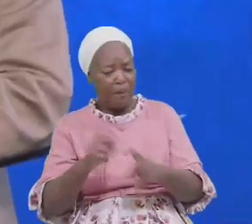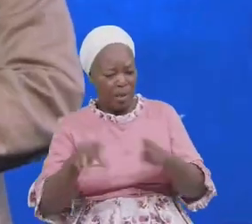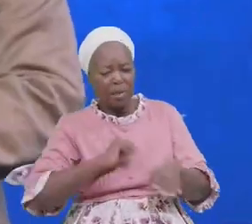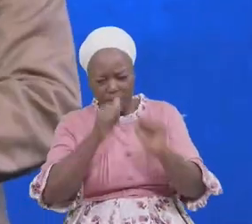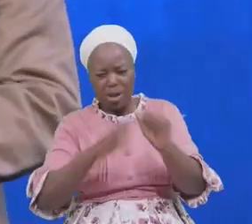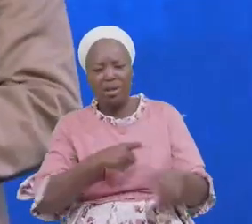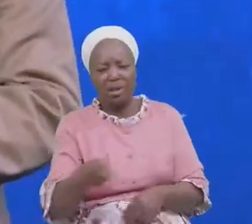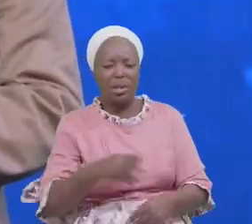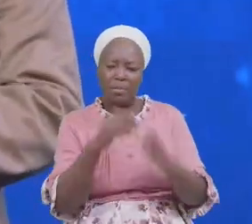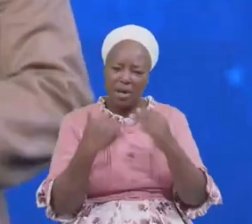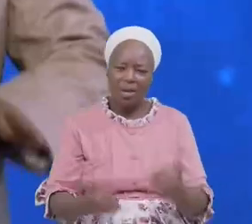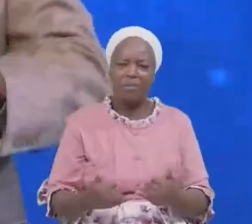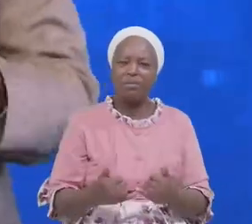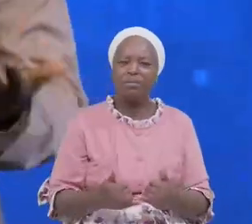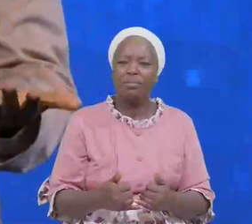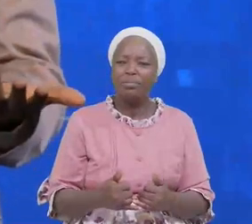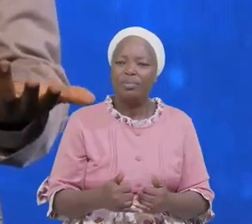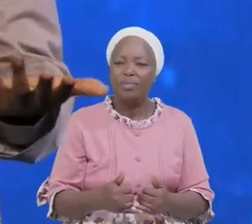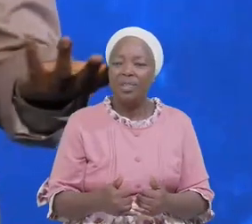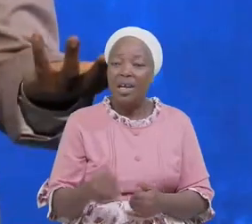bénir maintenant.